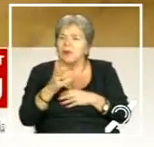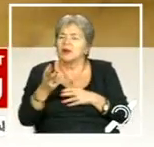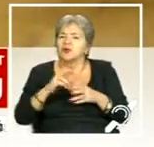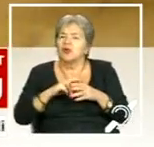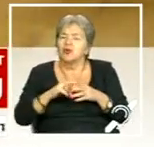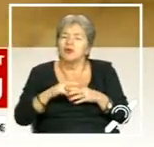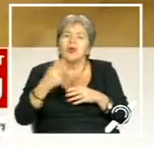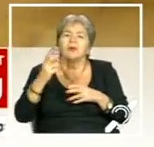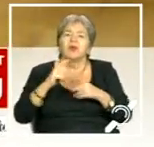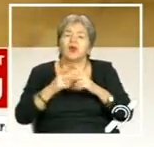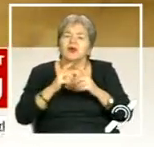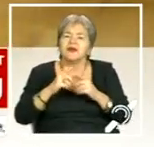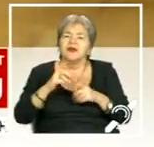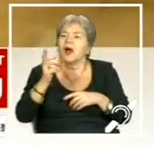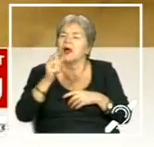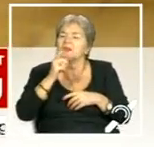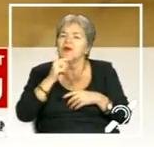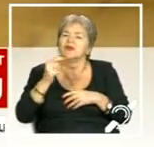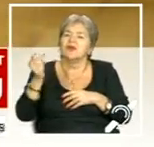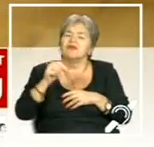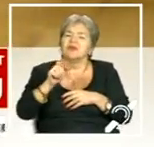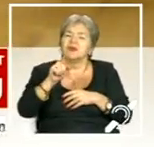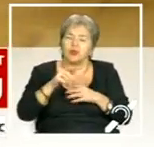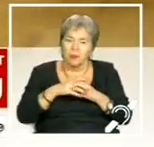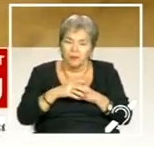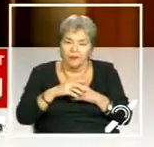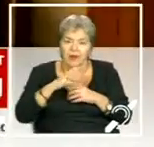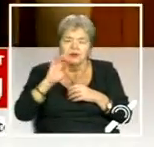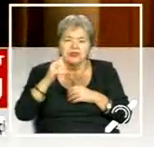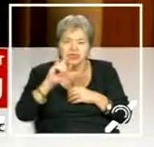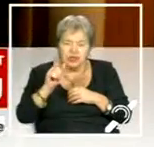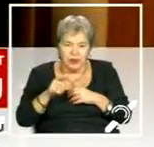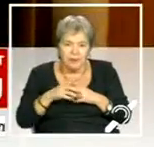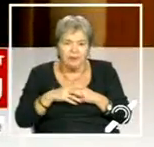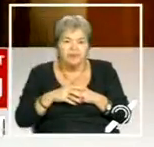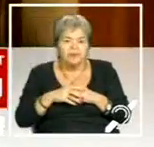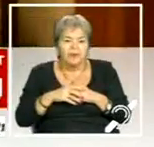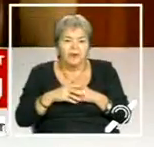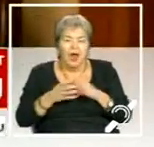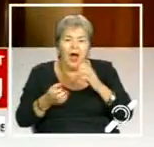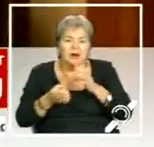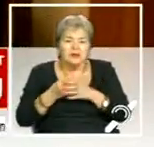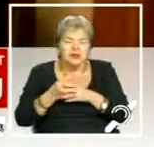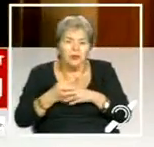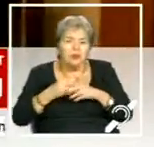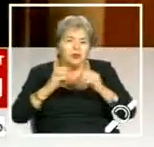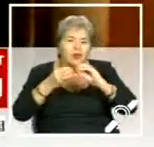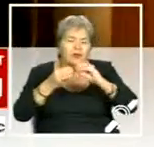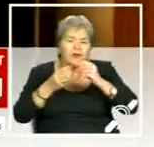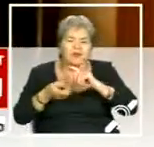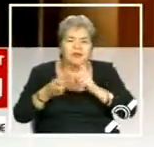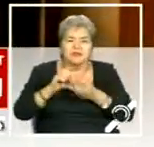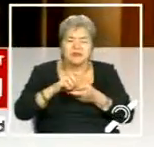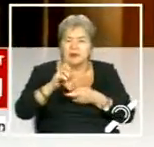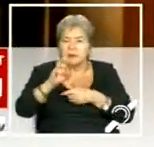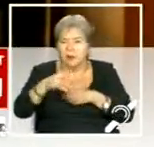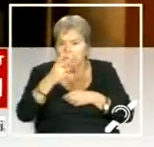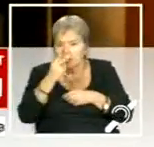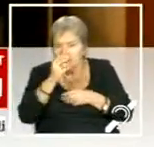din județul din care fac parte și, practic, a existat un schimb de replici pe care nu-l pot